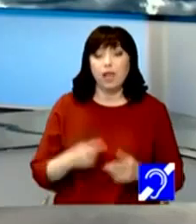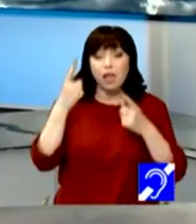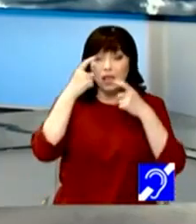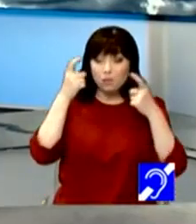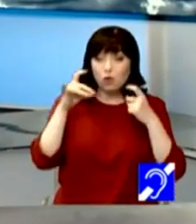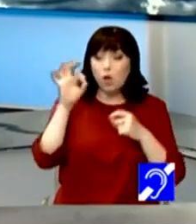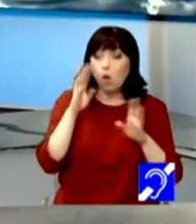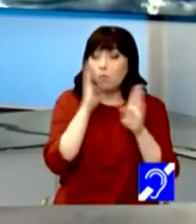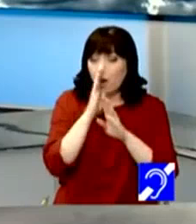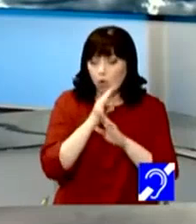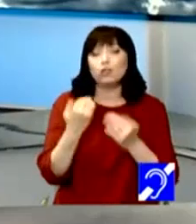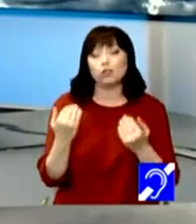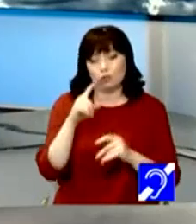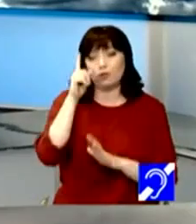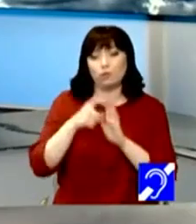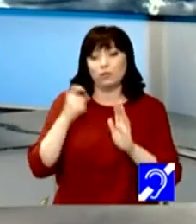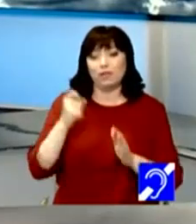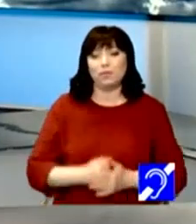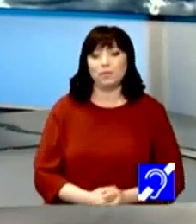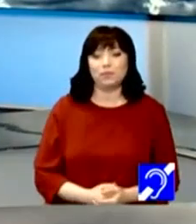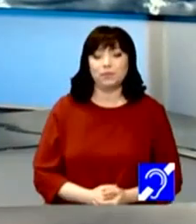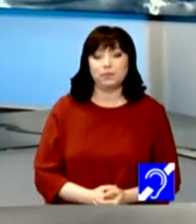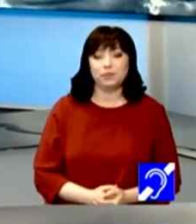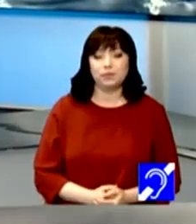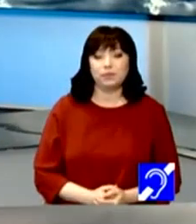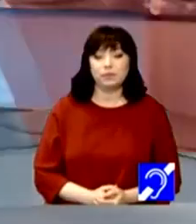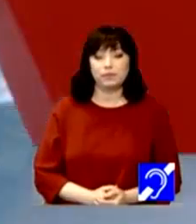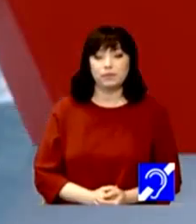Informații despre vreme aflăm chiar acum de la meteo.